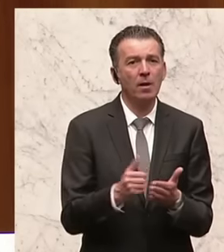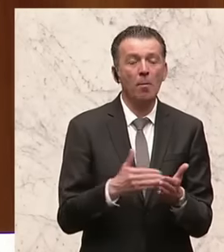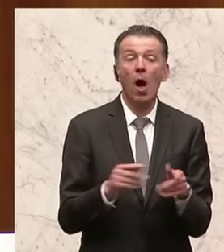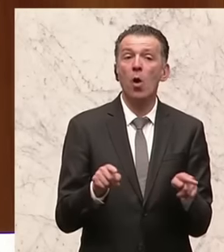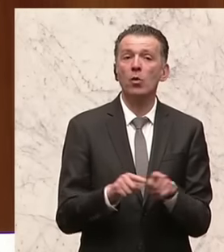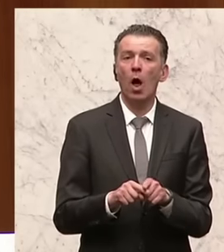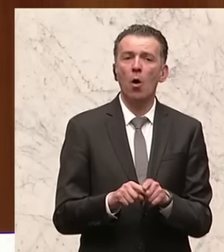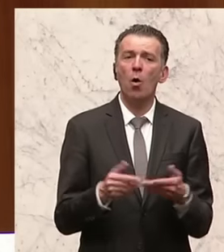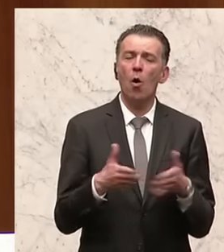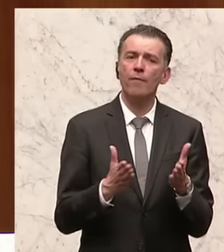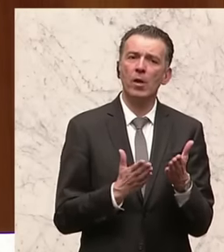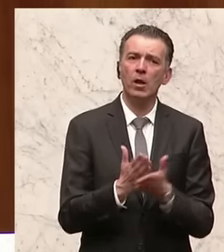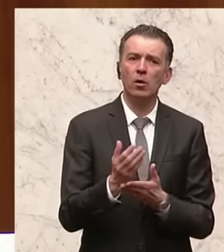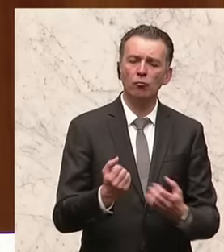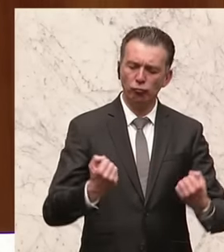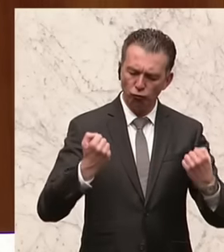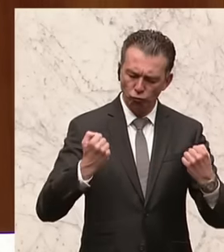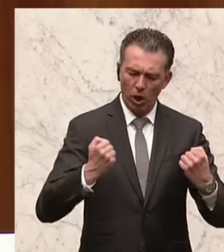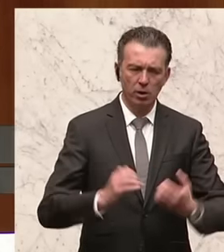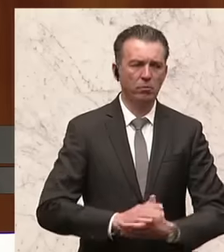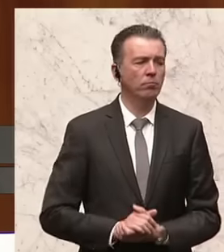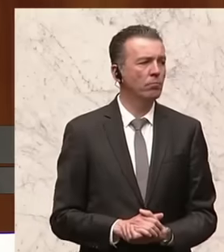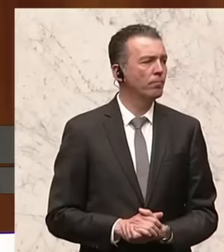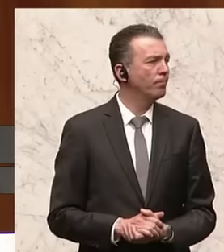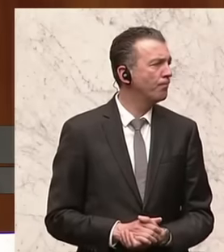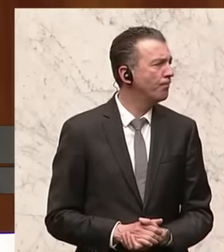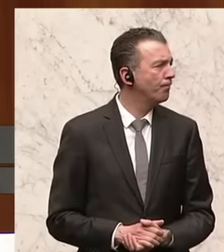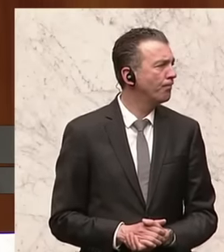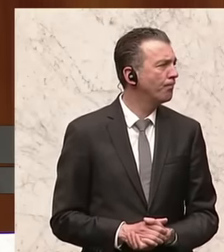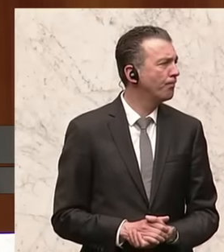Dienst braucht. Das ist eben im